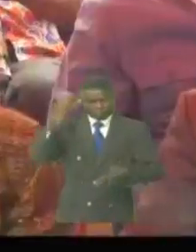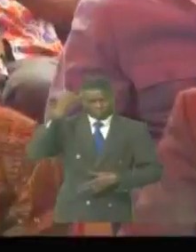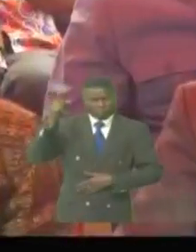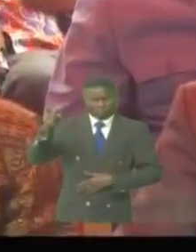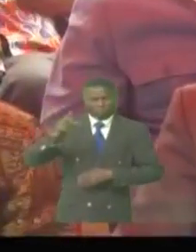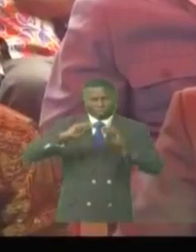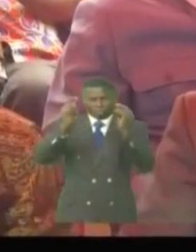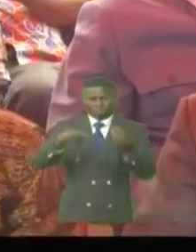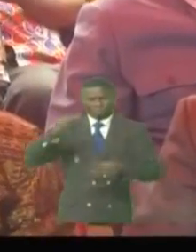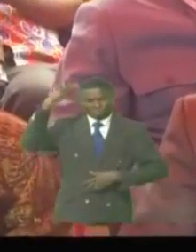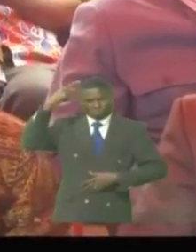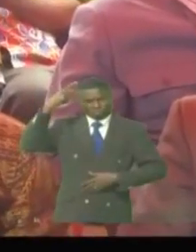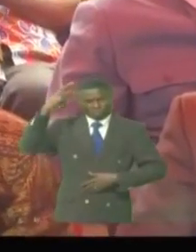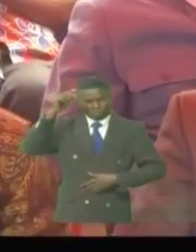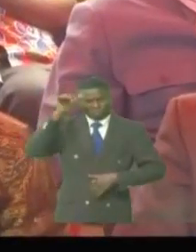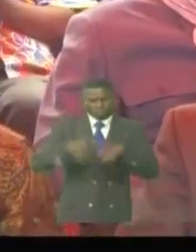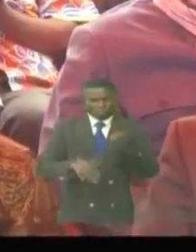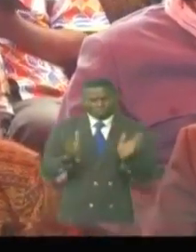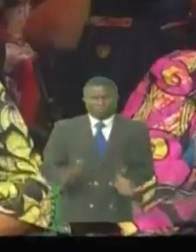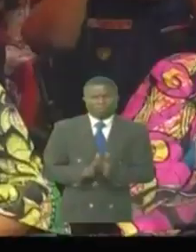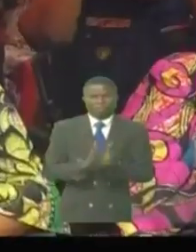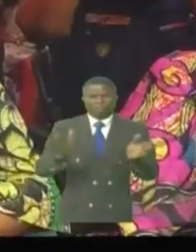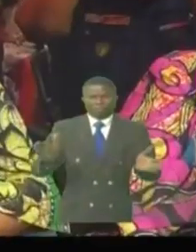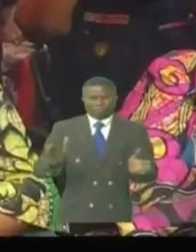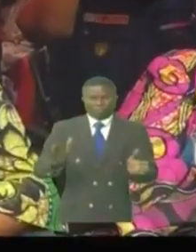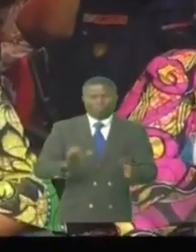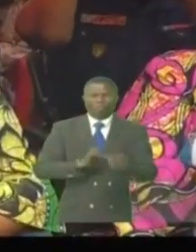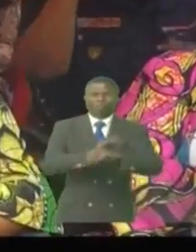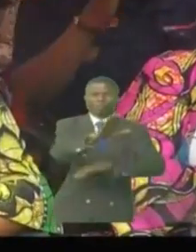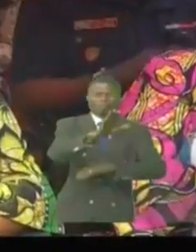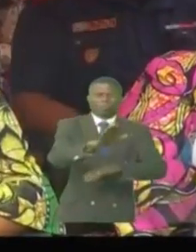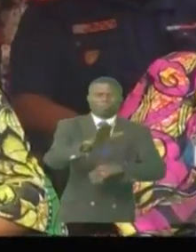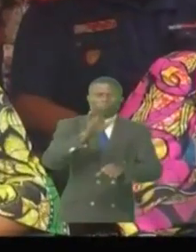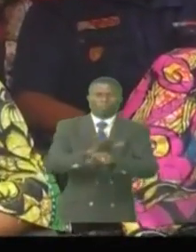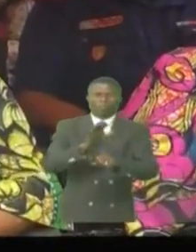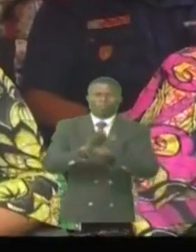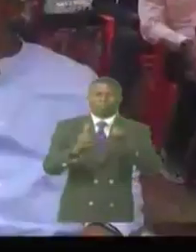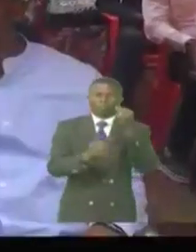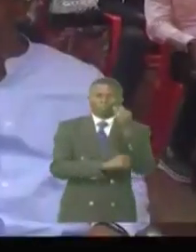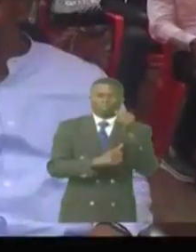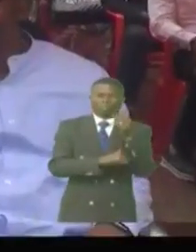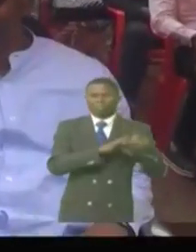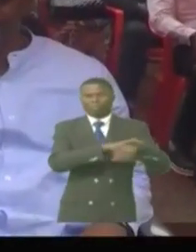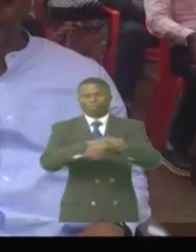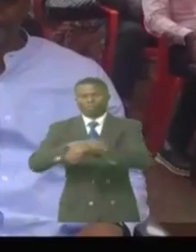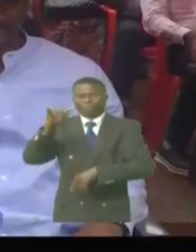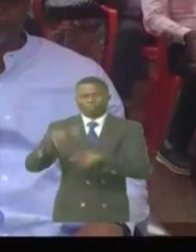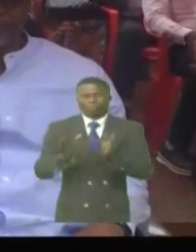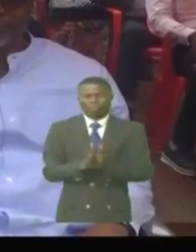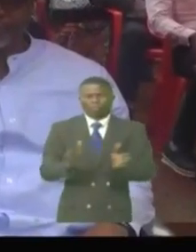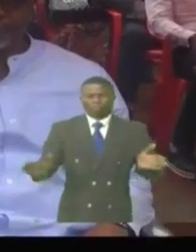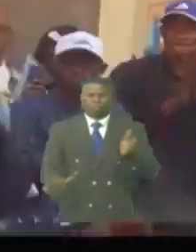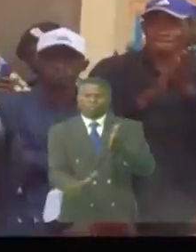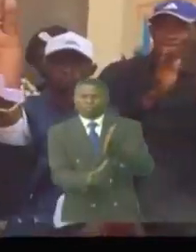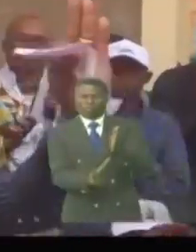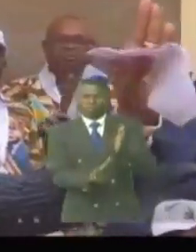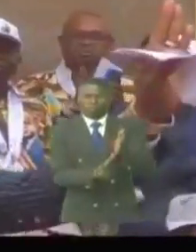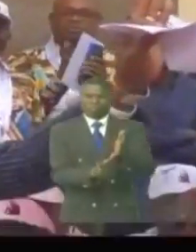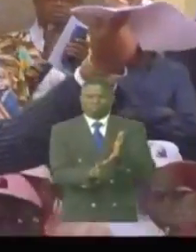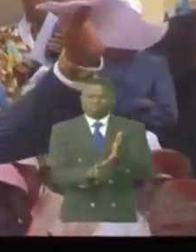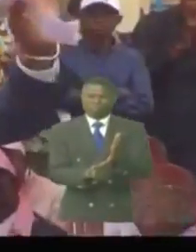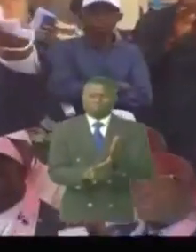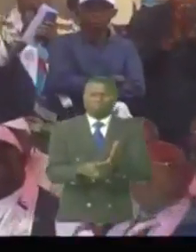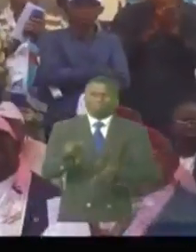du parti, le secrétaire général a dépêché une forte délégation conduite par le secrétaire général adjoint Jean